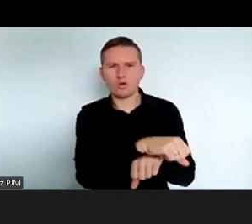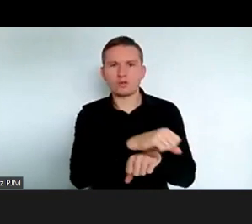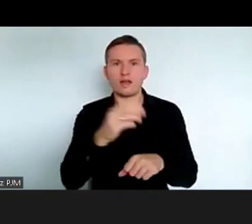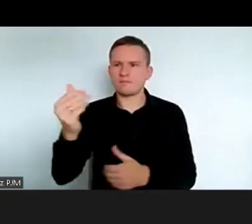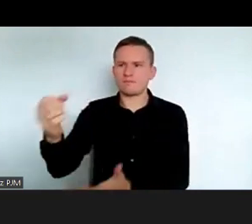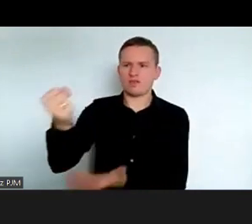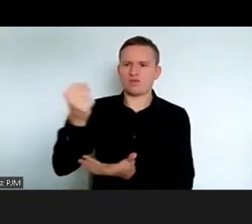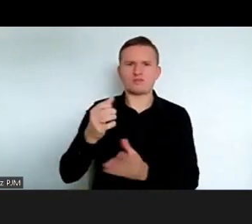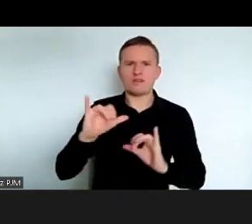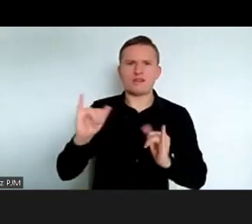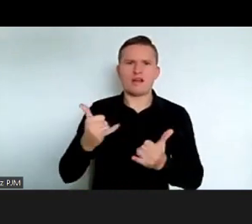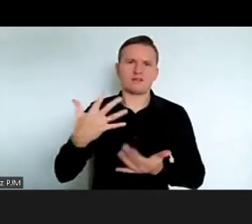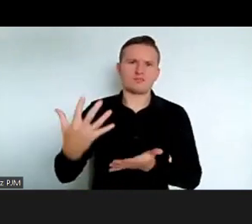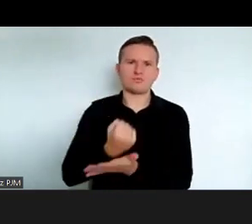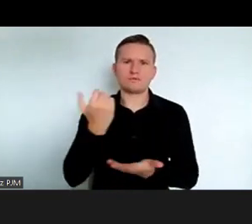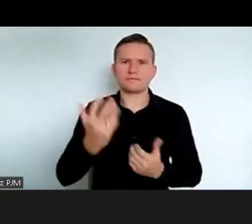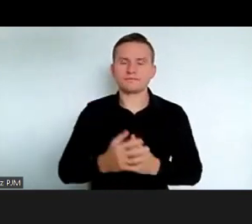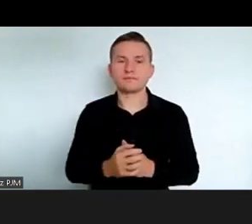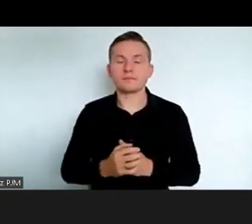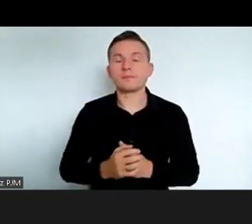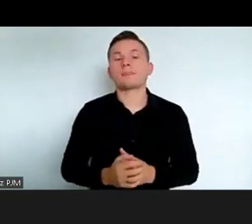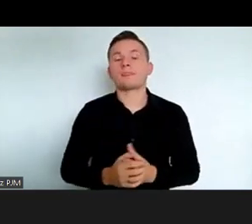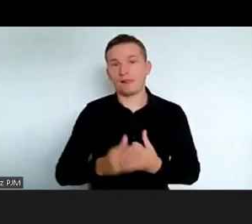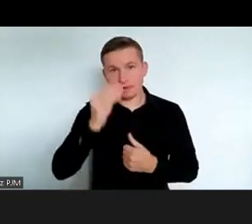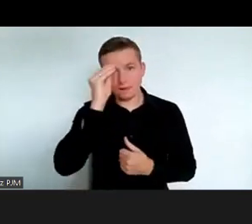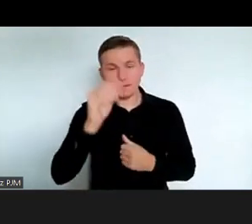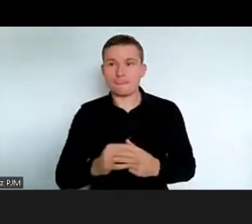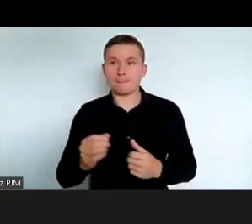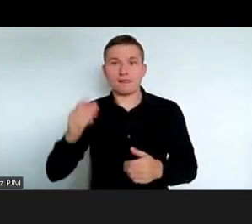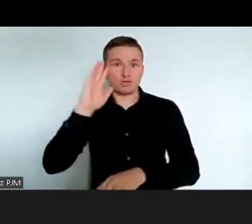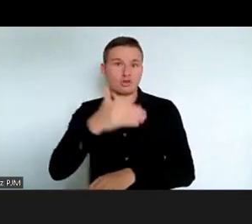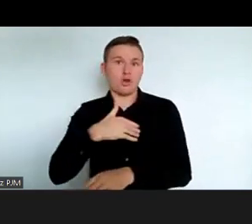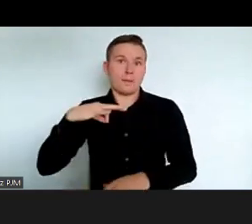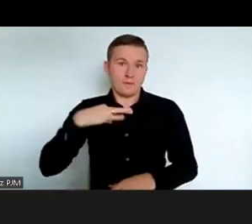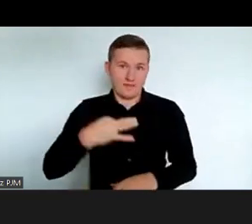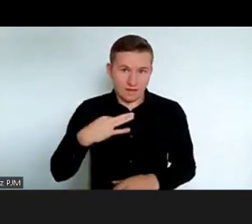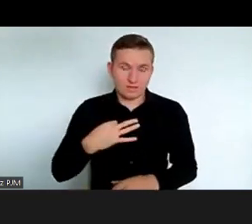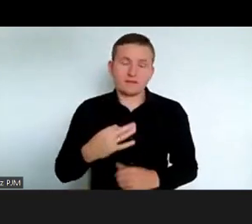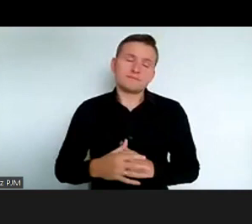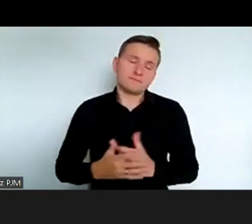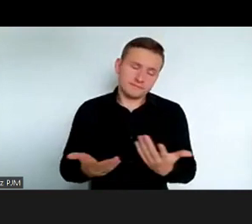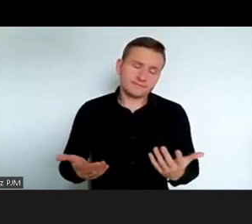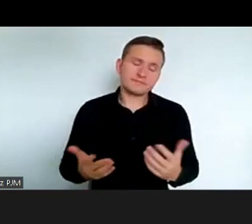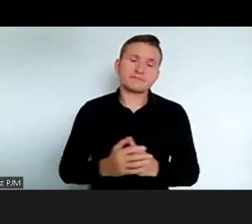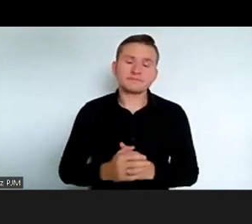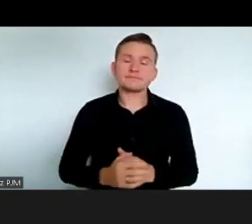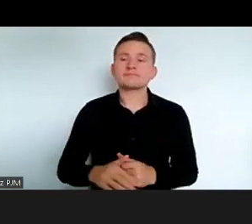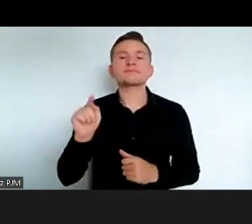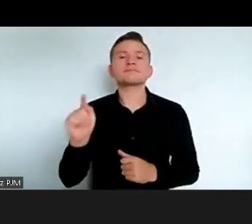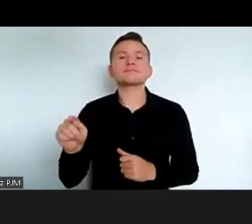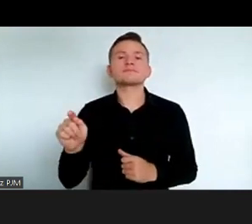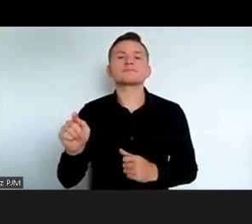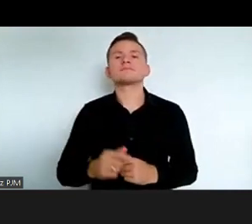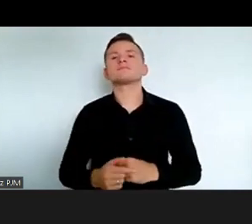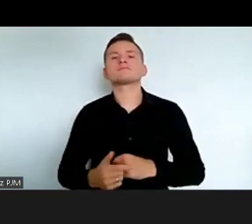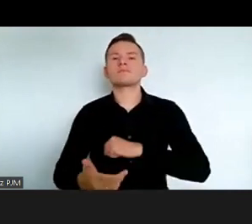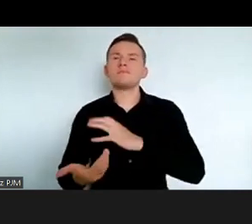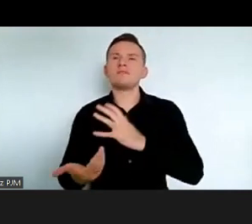Powiem tak. Jeżeli chodzi o podmioty prywatne, to oczywiście tutaj te zasady,